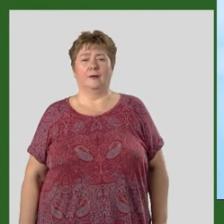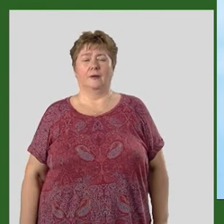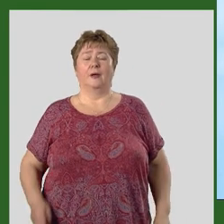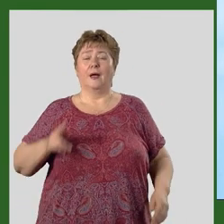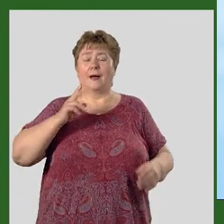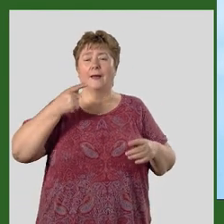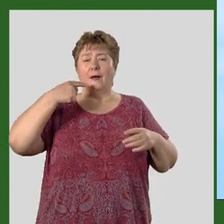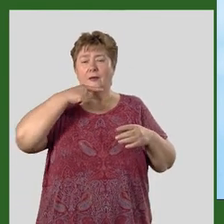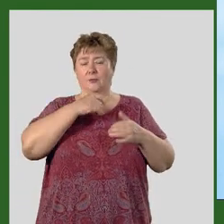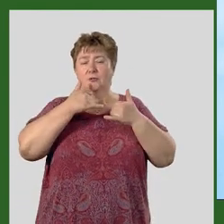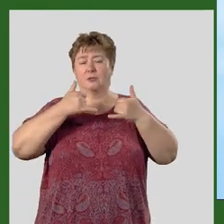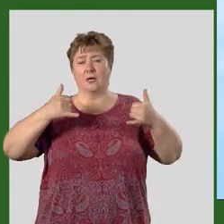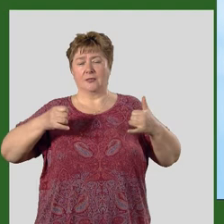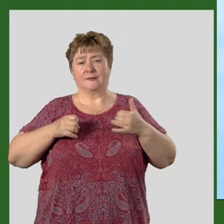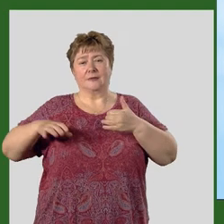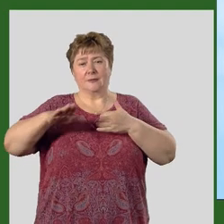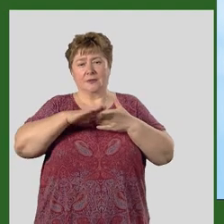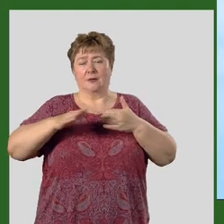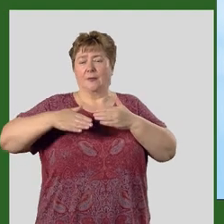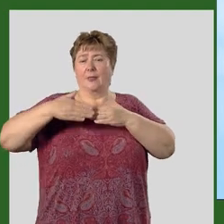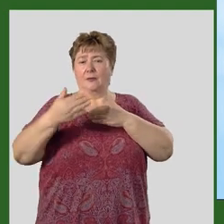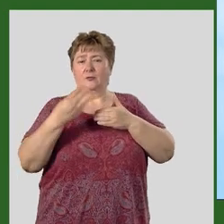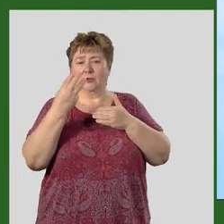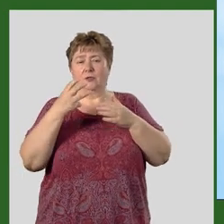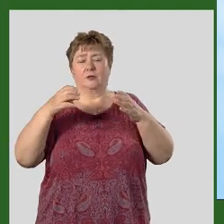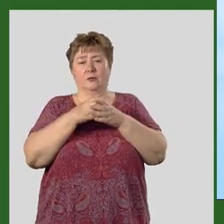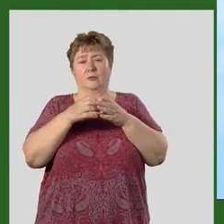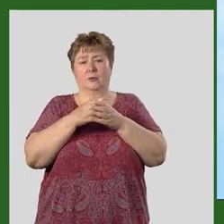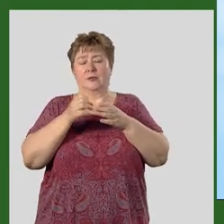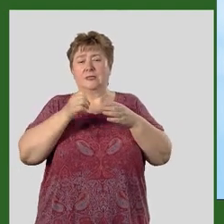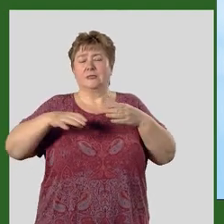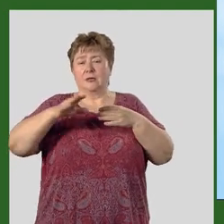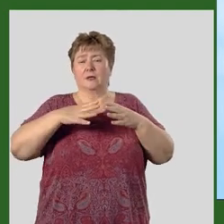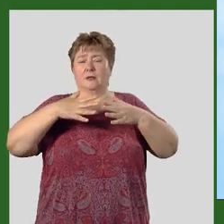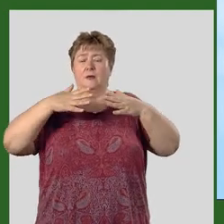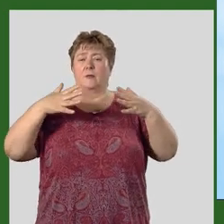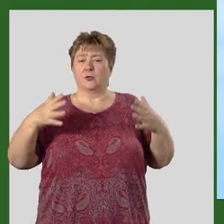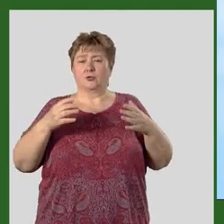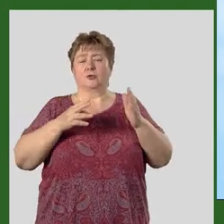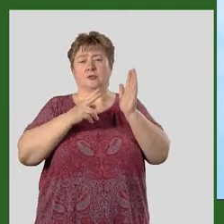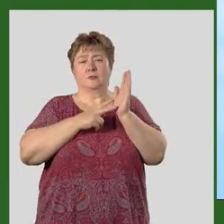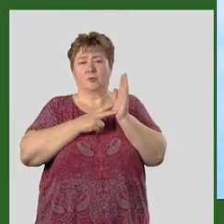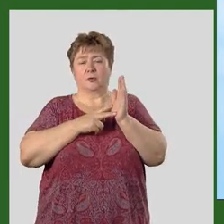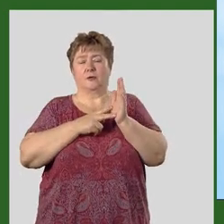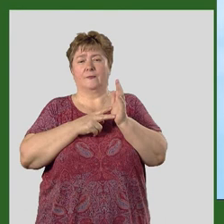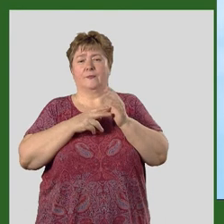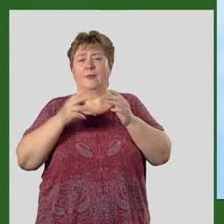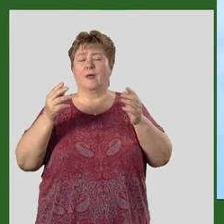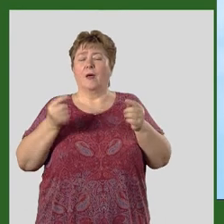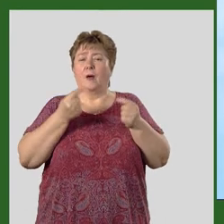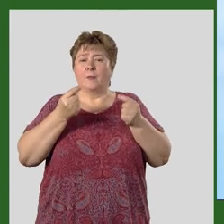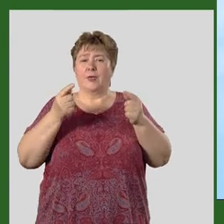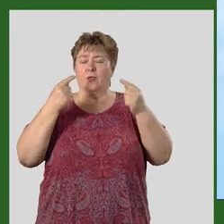К экономически развитым странам относят 3 группы. Страны Большой Семерки,